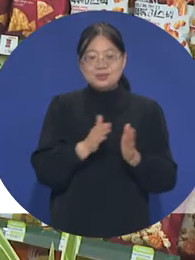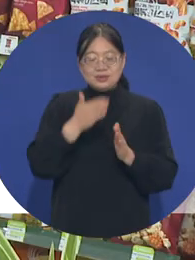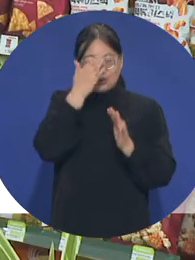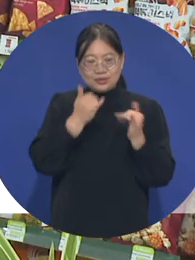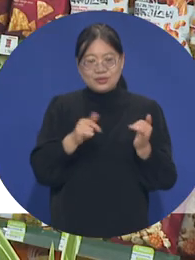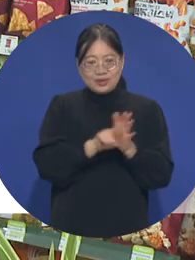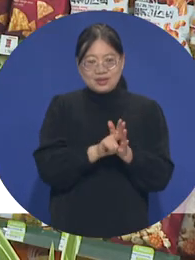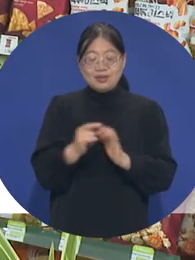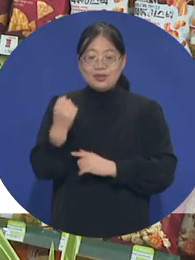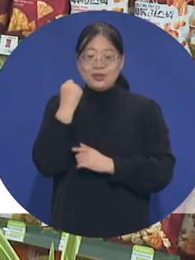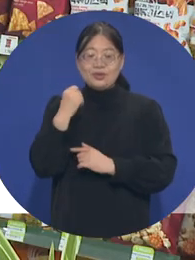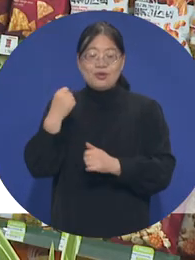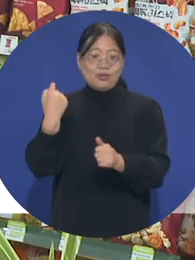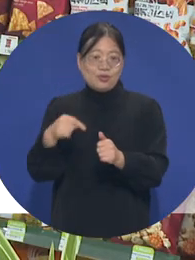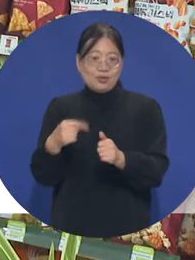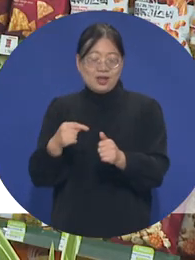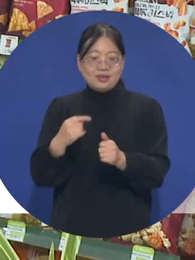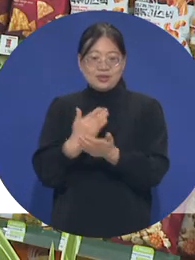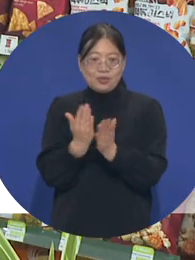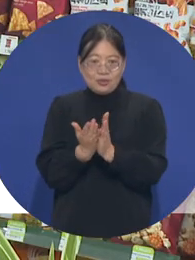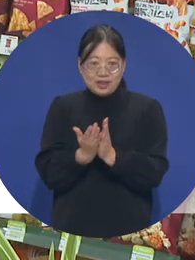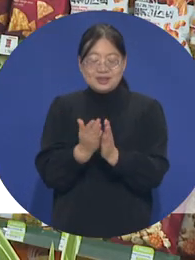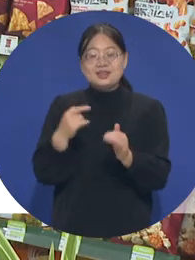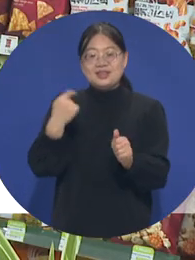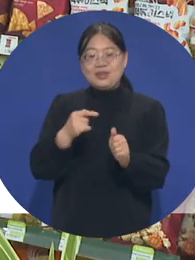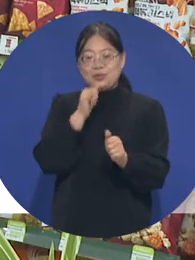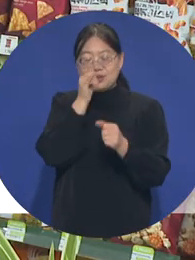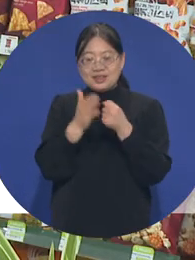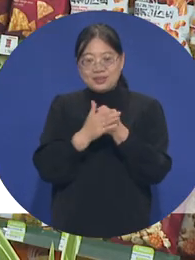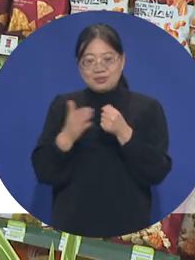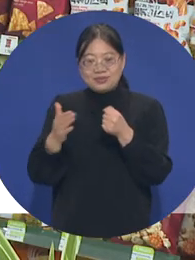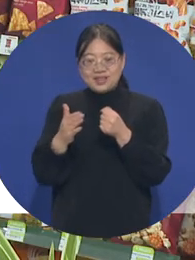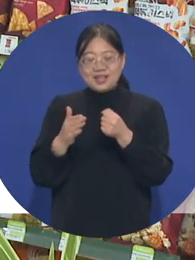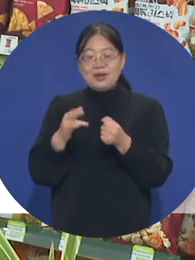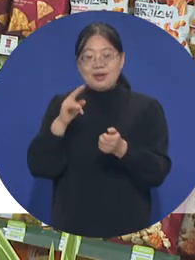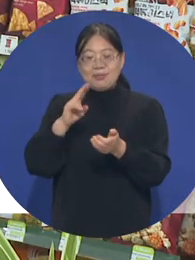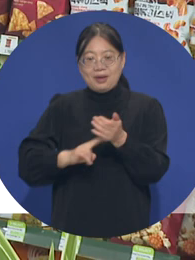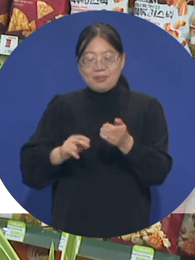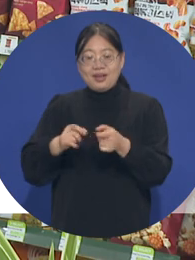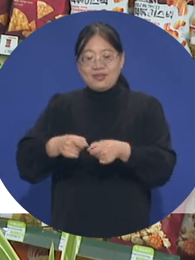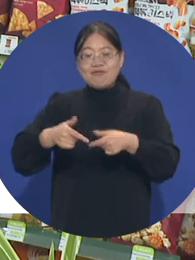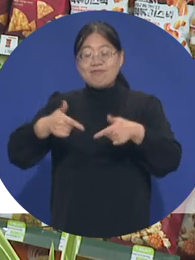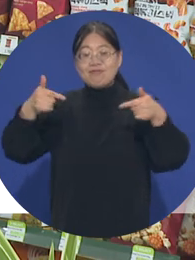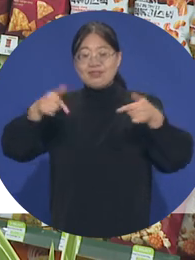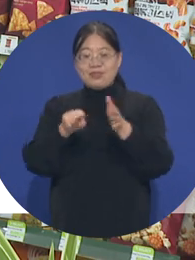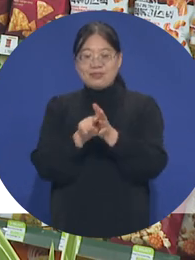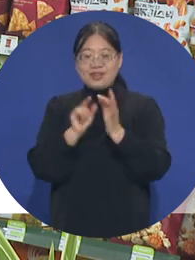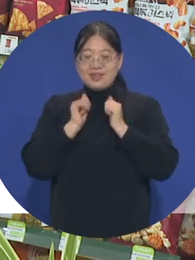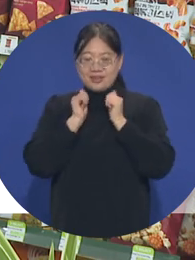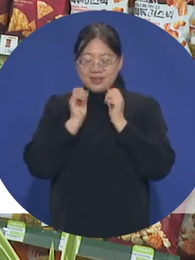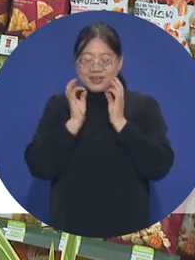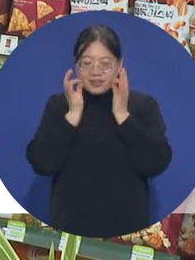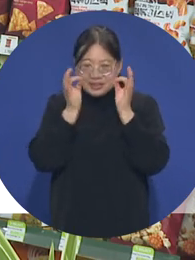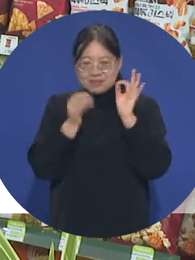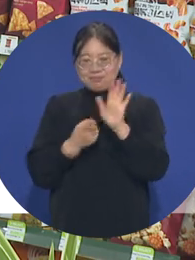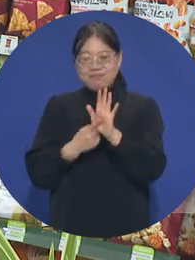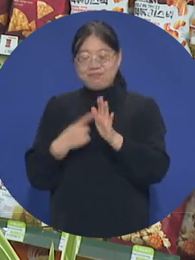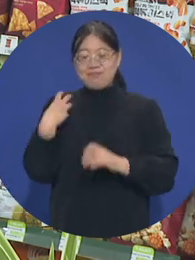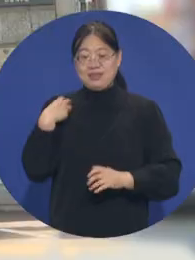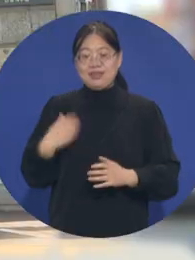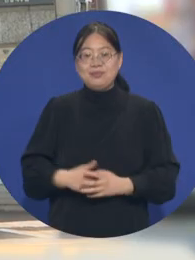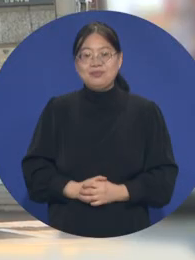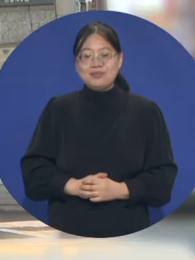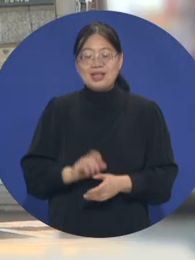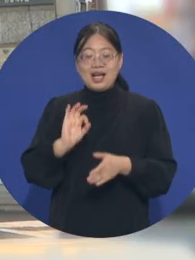청년들을 위해서 또 역량 강화 교육이나 이렇게 사용될 거기 때문에 네, 이 판매가 많이 늘어나도록 하는 데 열심히 해보려고